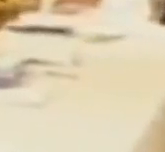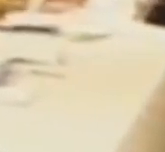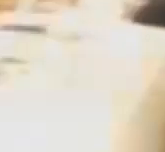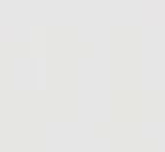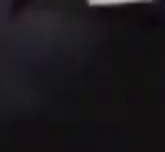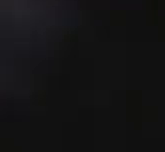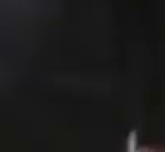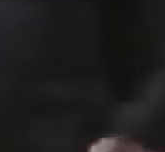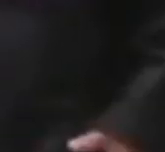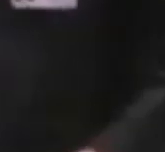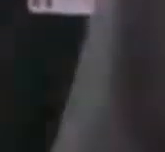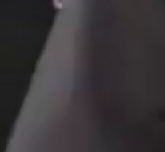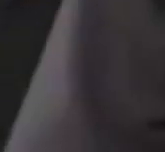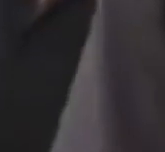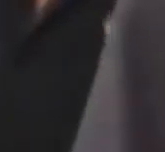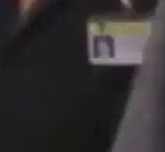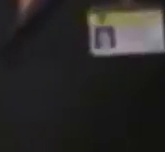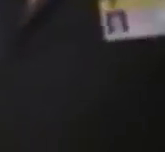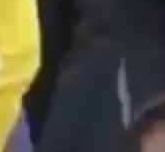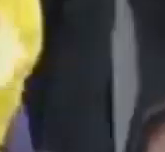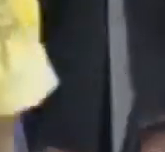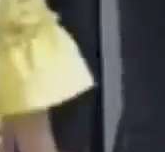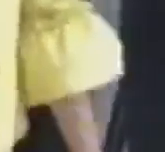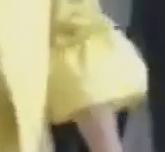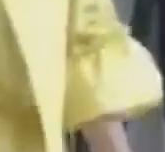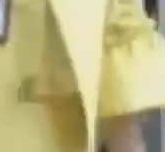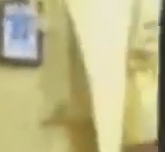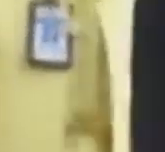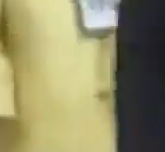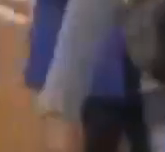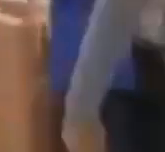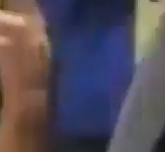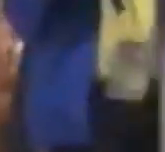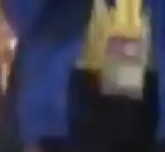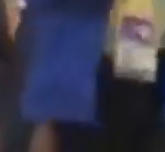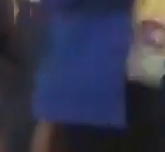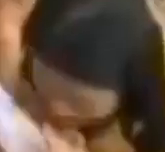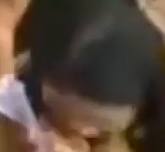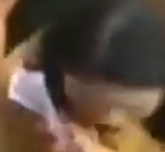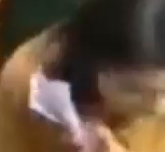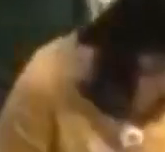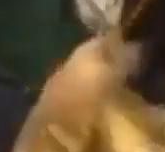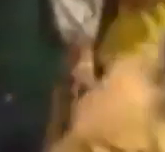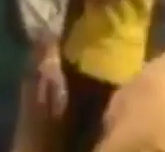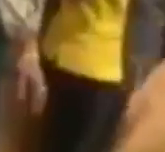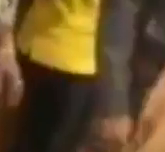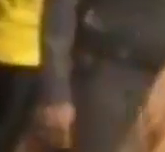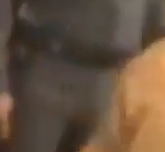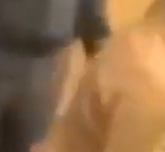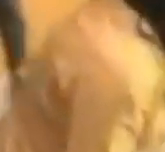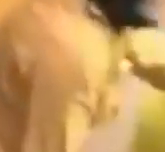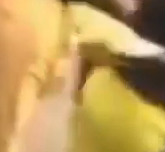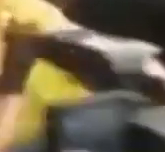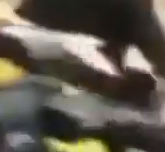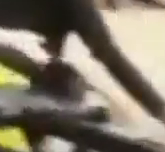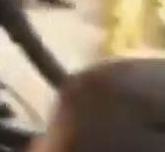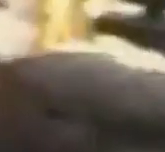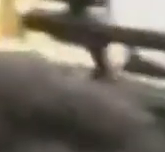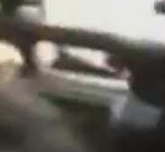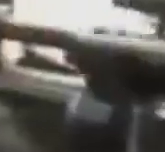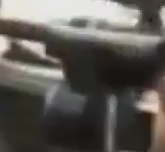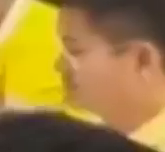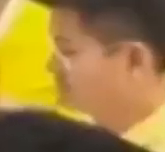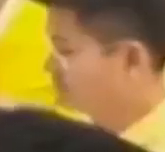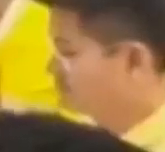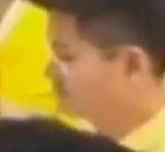มาชิกสภาผู้แทนราษฎรชุดที่25จำนวน349คนได้เข้ารายงานตัวต่อสำนักงานเลขาธิการสภาผู้แทนราษ